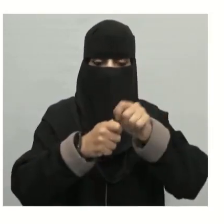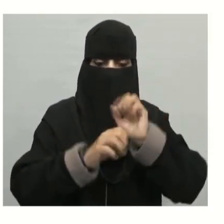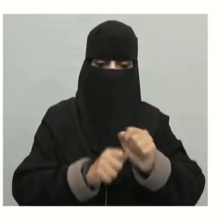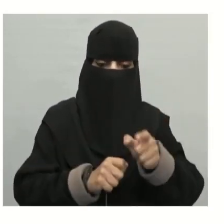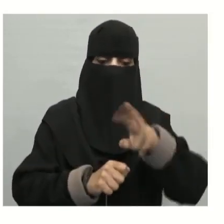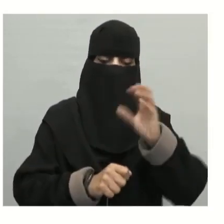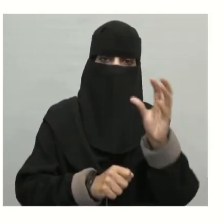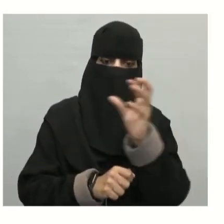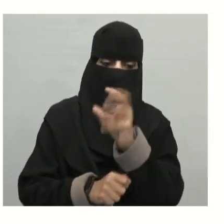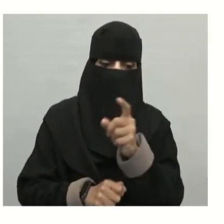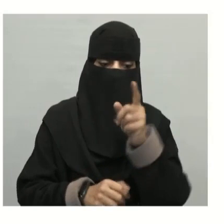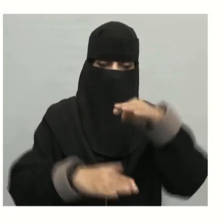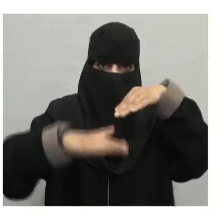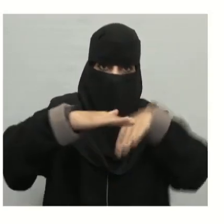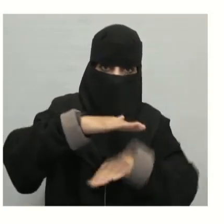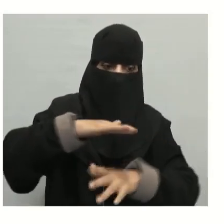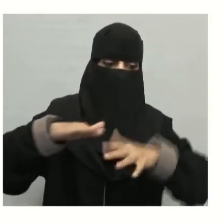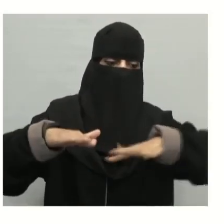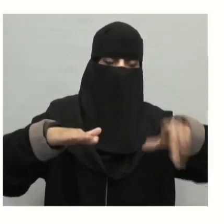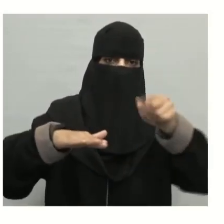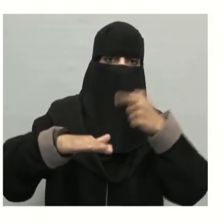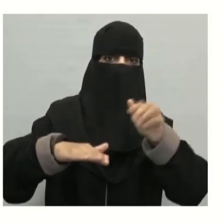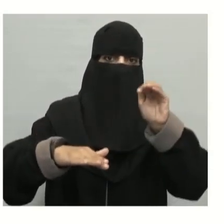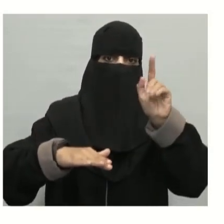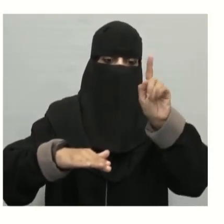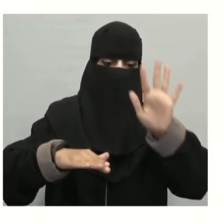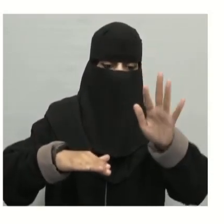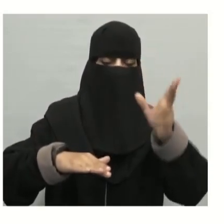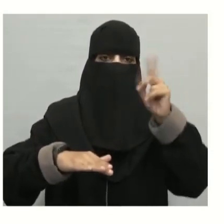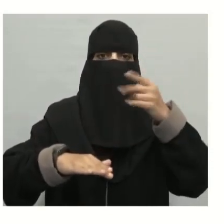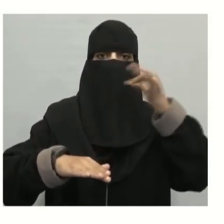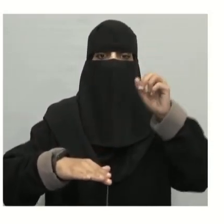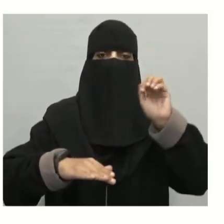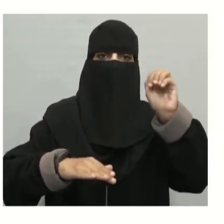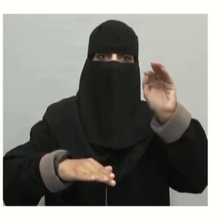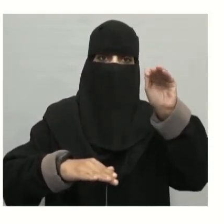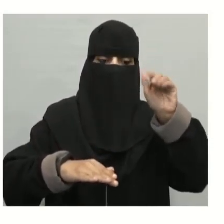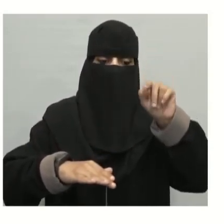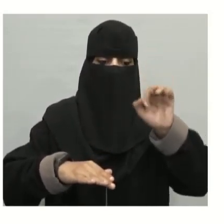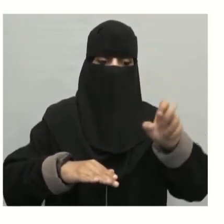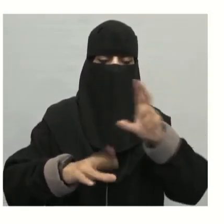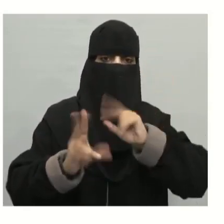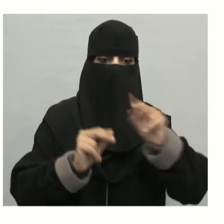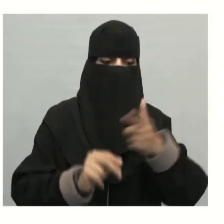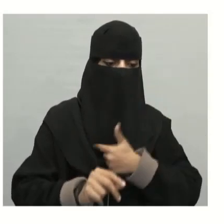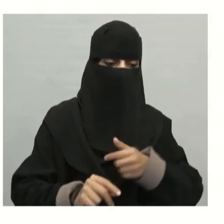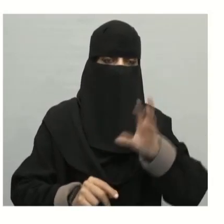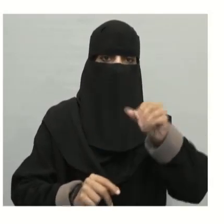معادن في قيعان البحار مثل الجبس والملح الصخري المكون من معدن الهاليت